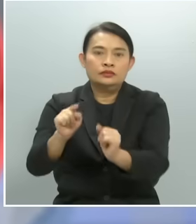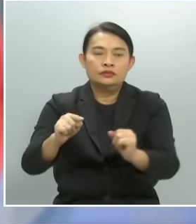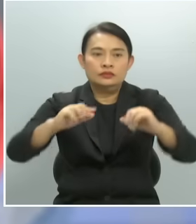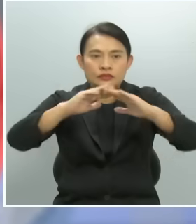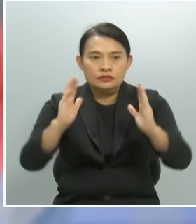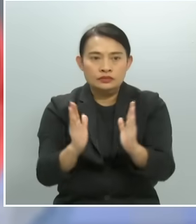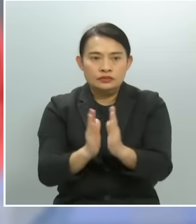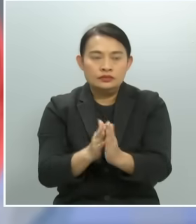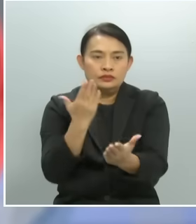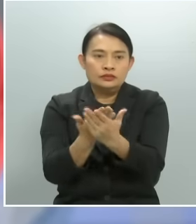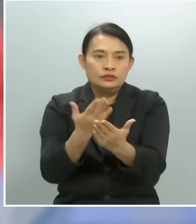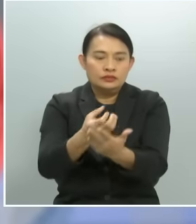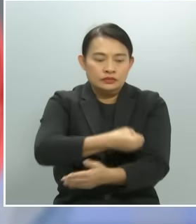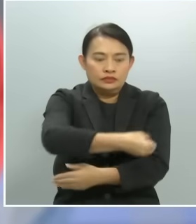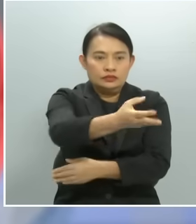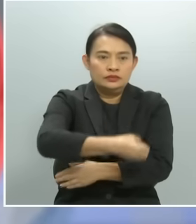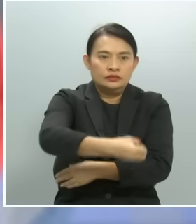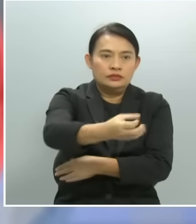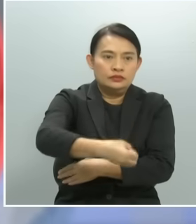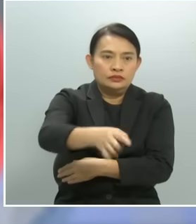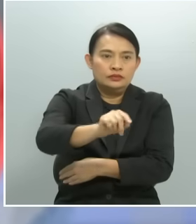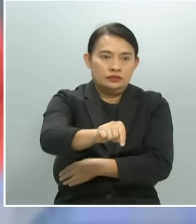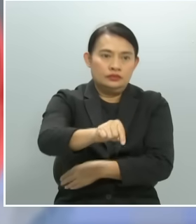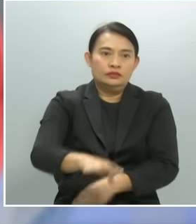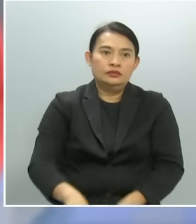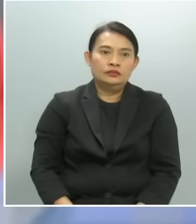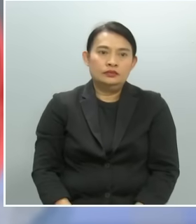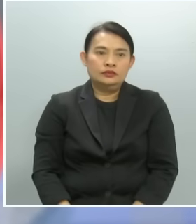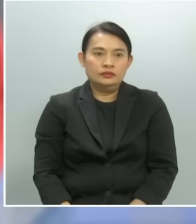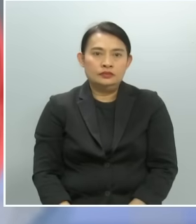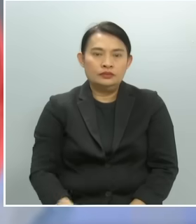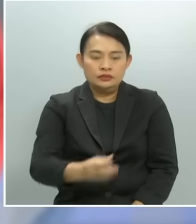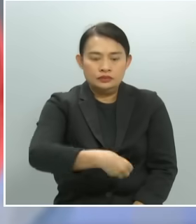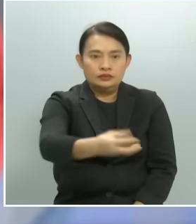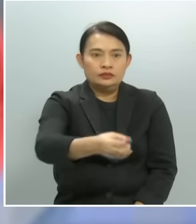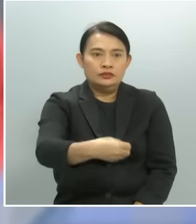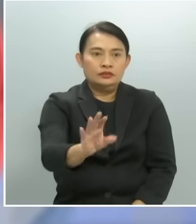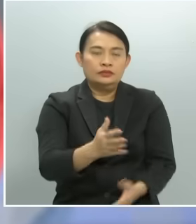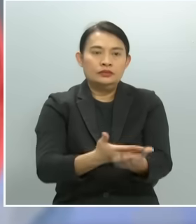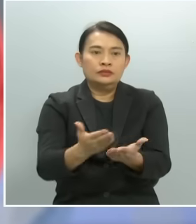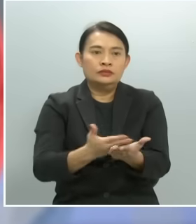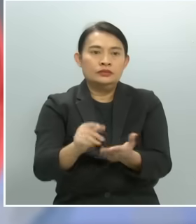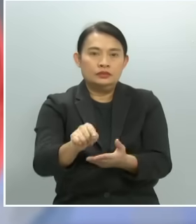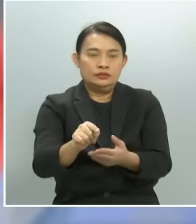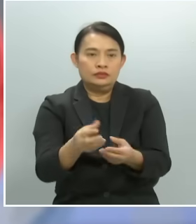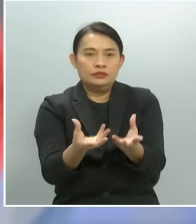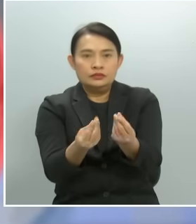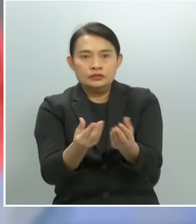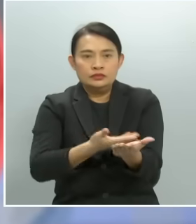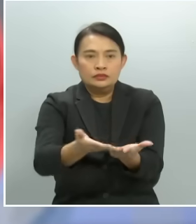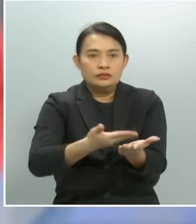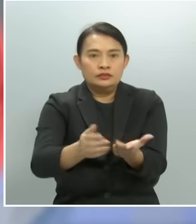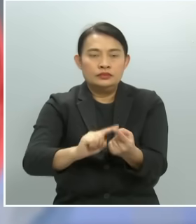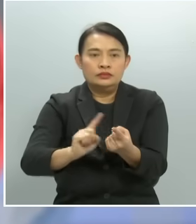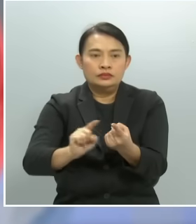เนี่ยเขาจะเอาเหรียญเนี่ยโยนลงลงพื้นอ่าโยนลงพื้นแล้วบอกซื้อที่น้าซื้อที่เราขอผ่านทางนะซื้อที่นะอันนี้ก็